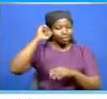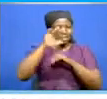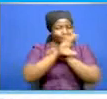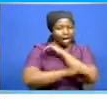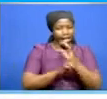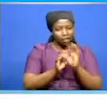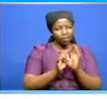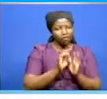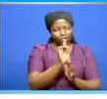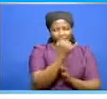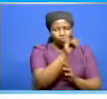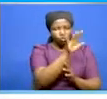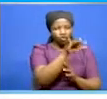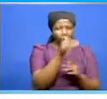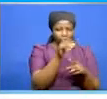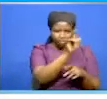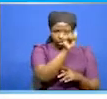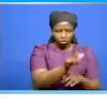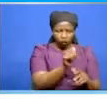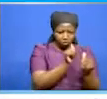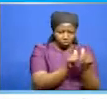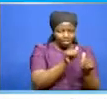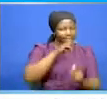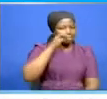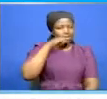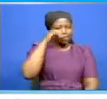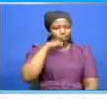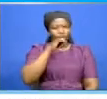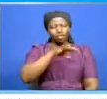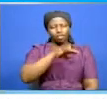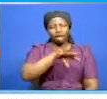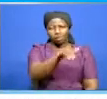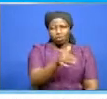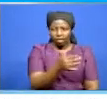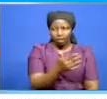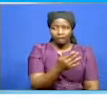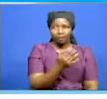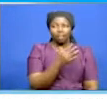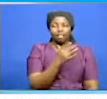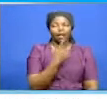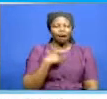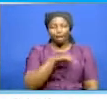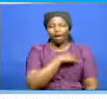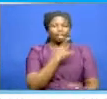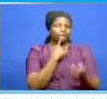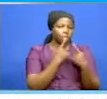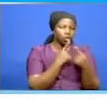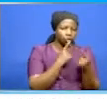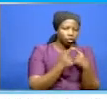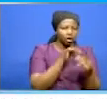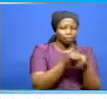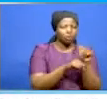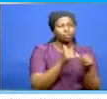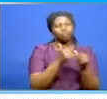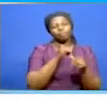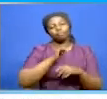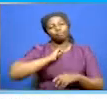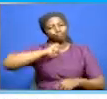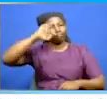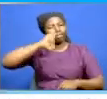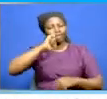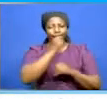Kwanza unatoka eneo la Kitui kule kaunti ya Kitui, na tumekuwa tukizungumzia vile vile kuhusiana na siasa za